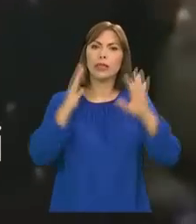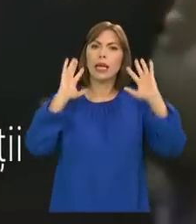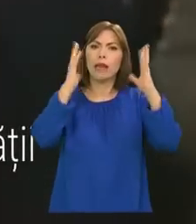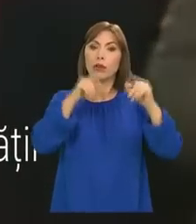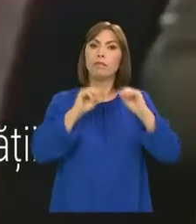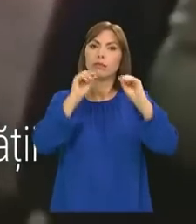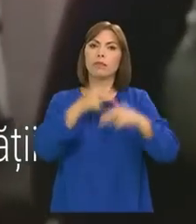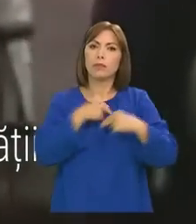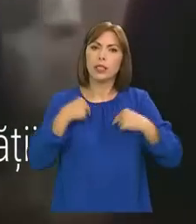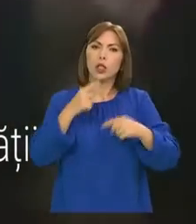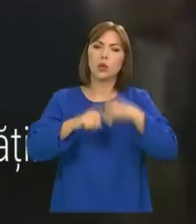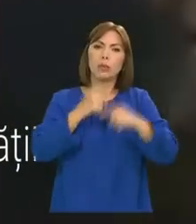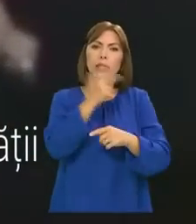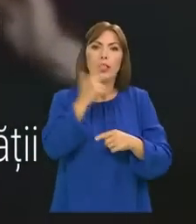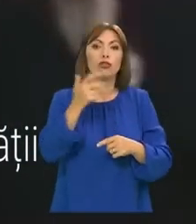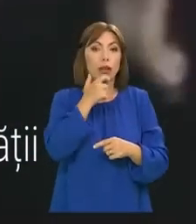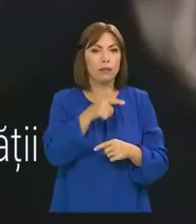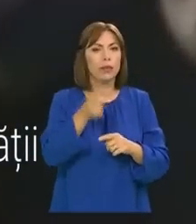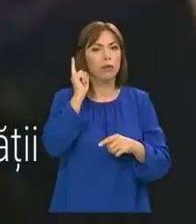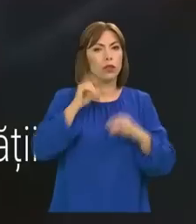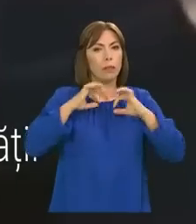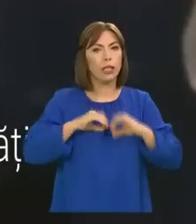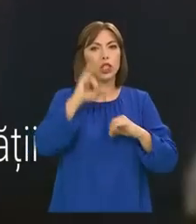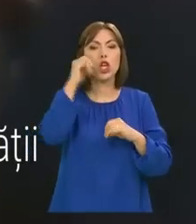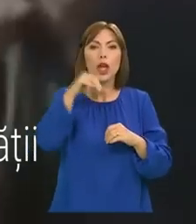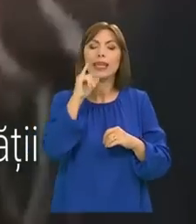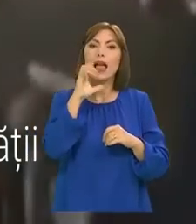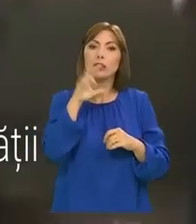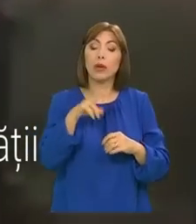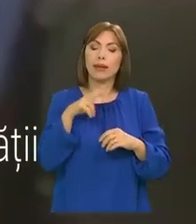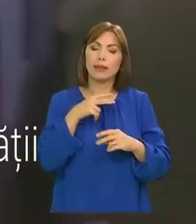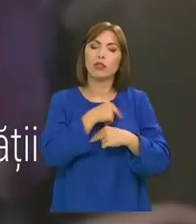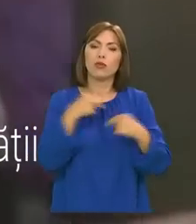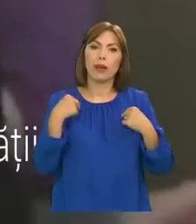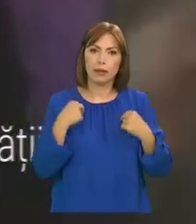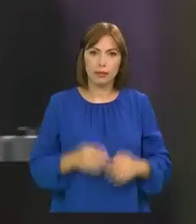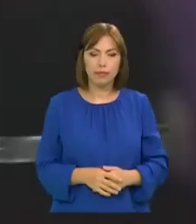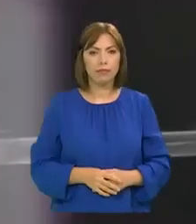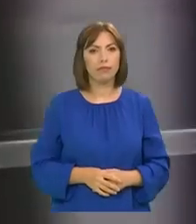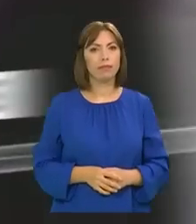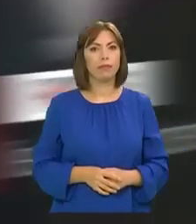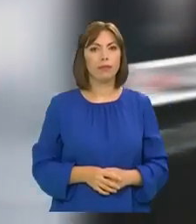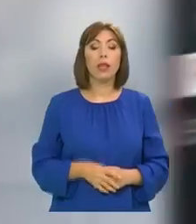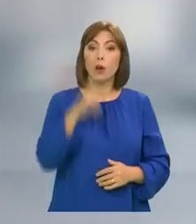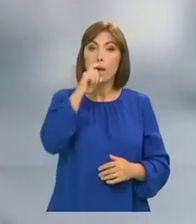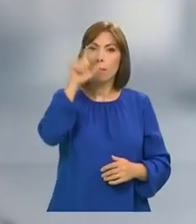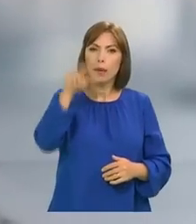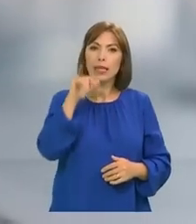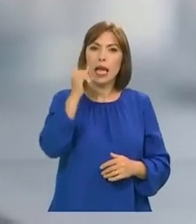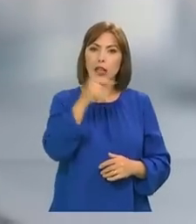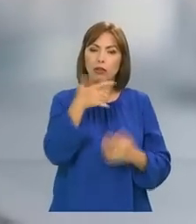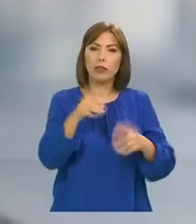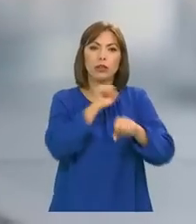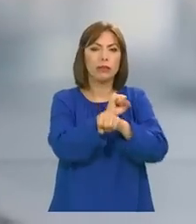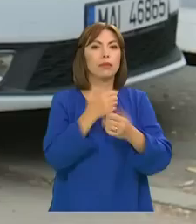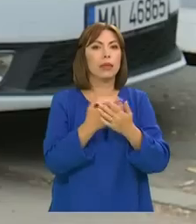Dosarul Revoluției a ajuns în instanță după 33 de ani. Fostul președinte Ion Iliescu este judecat. Un bărbat din Iași a